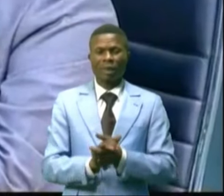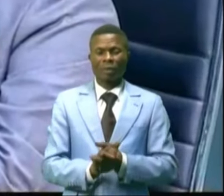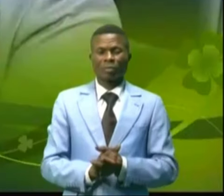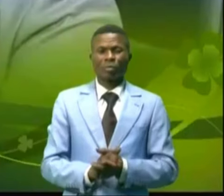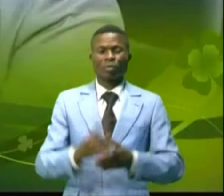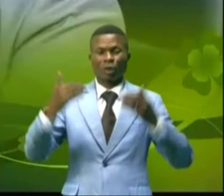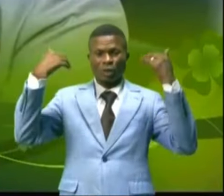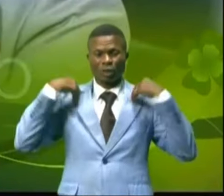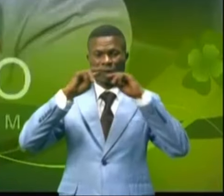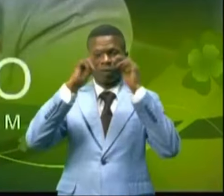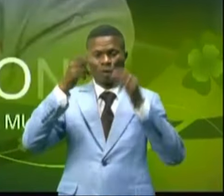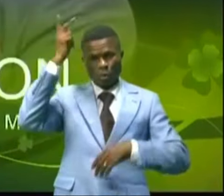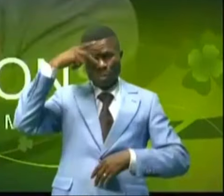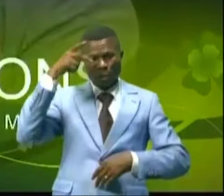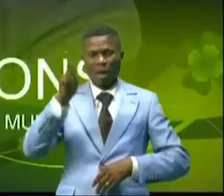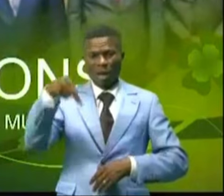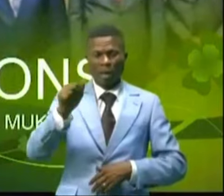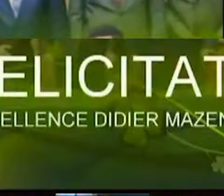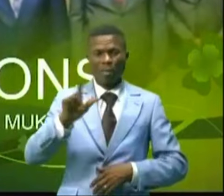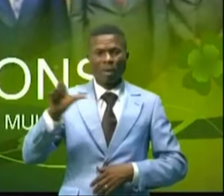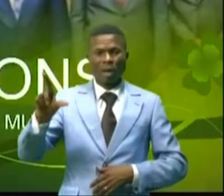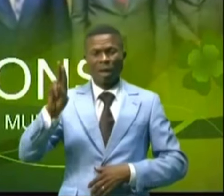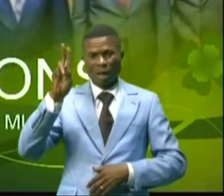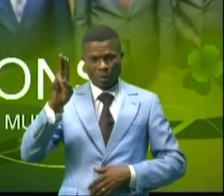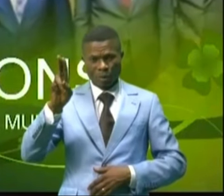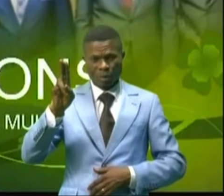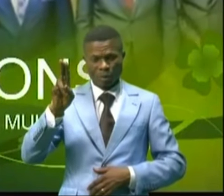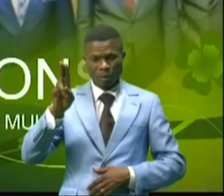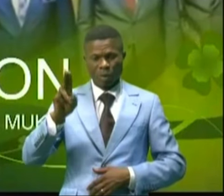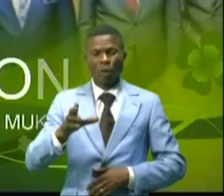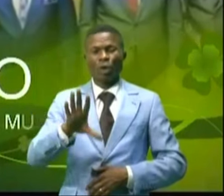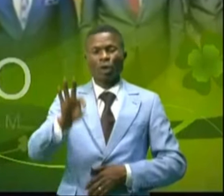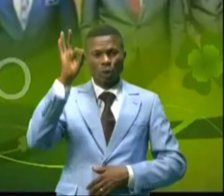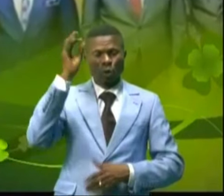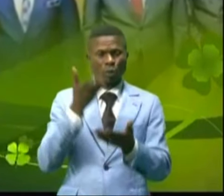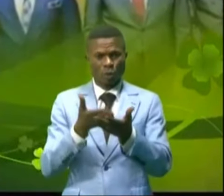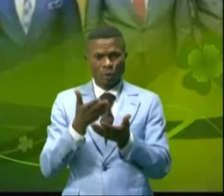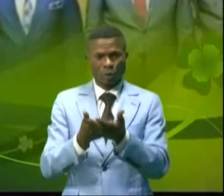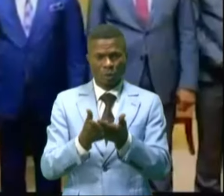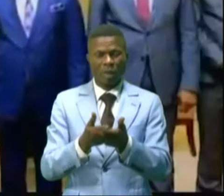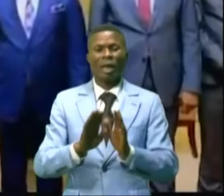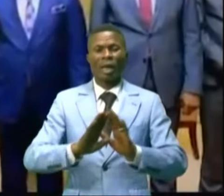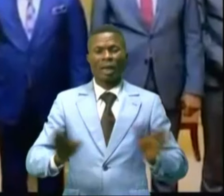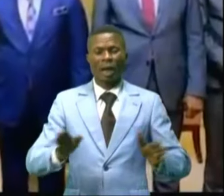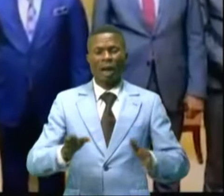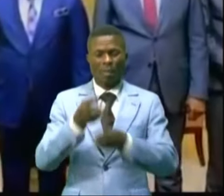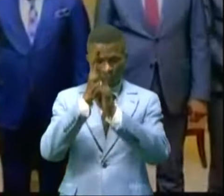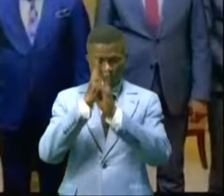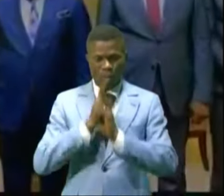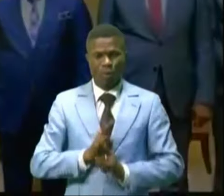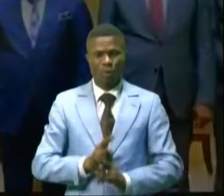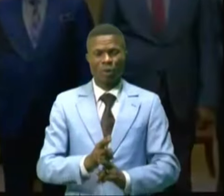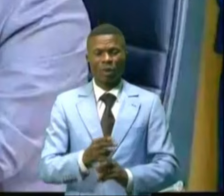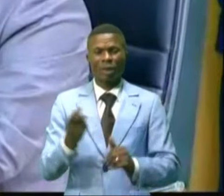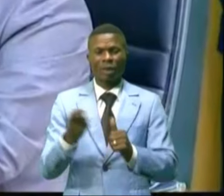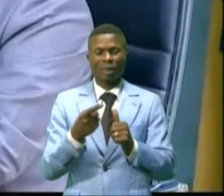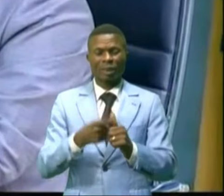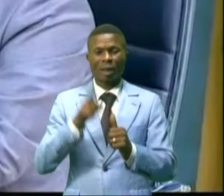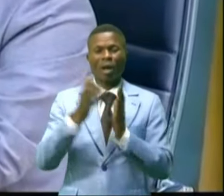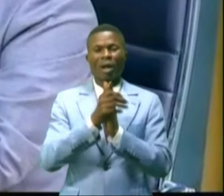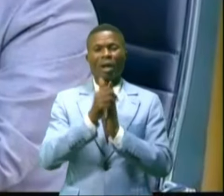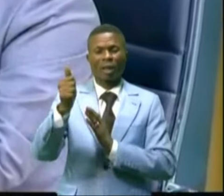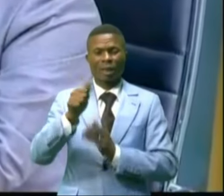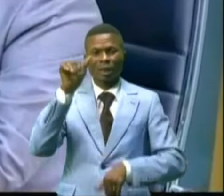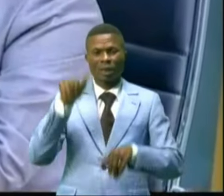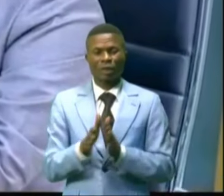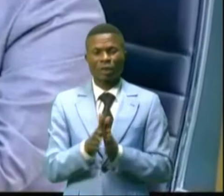fierté de tout l'espace du grand Bandundu par cette nomination et mérite cet honneur, surtout en sa qualité de